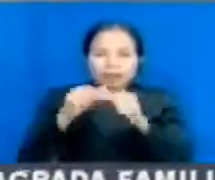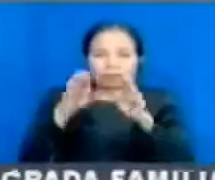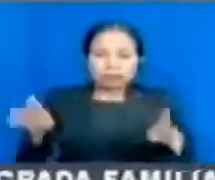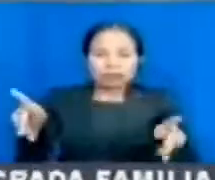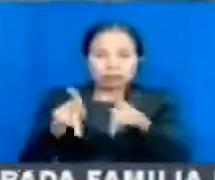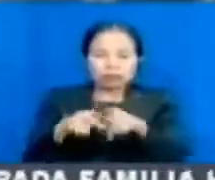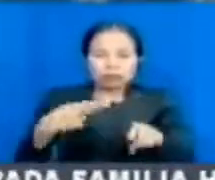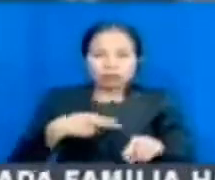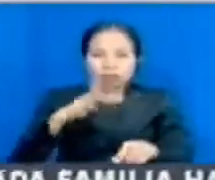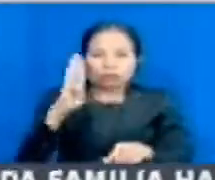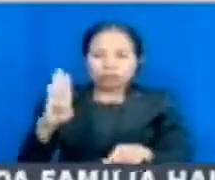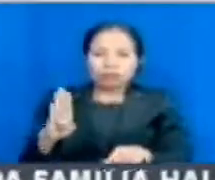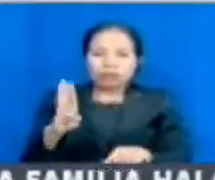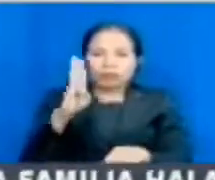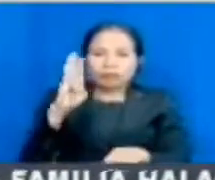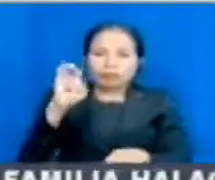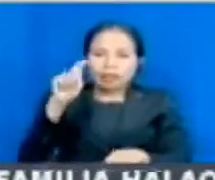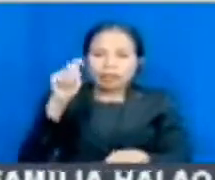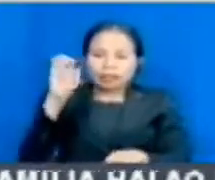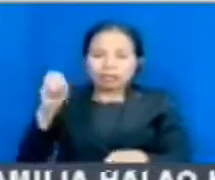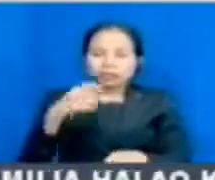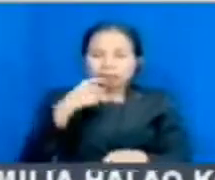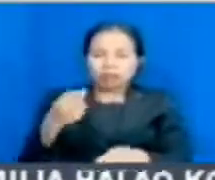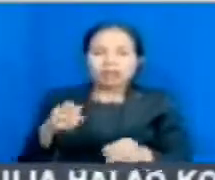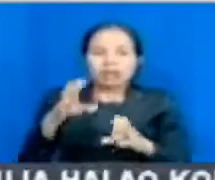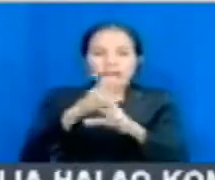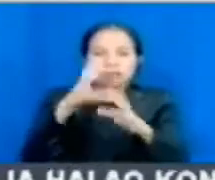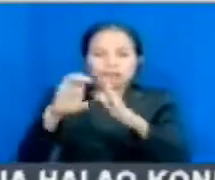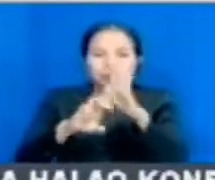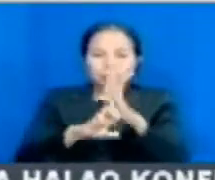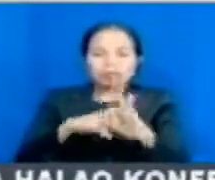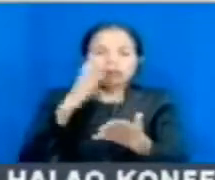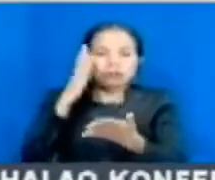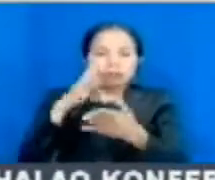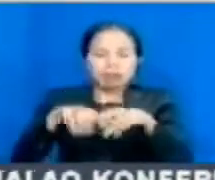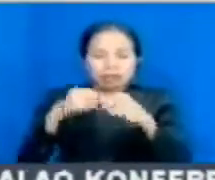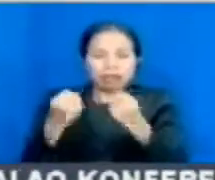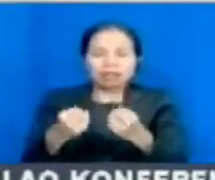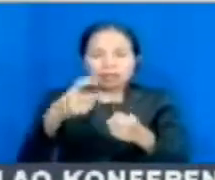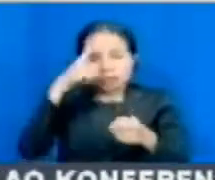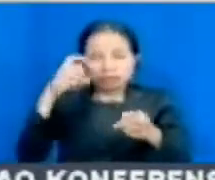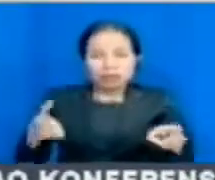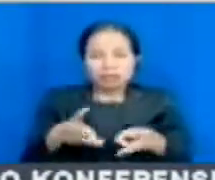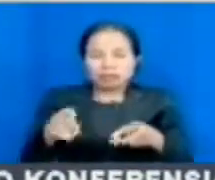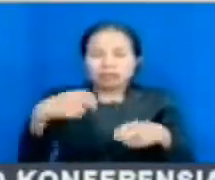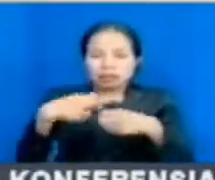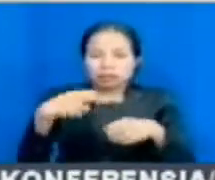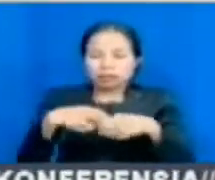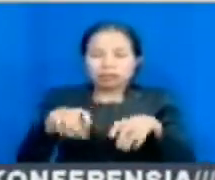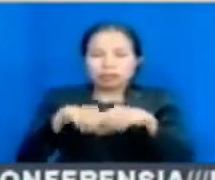Administrador pos tu hatu buliku bentu albes hateten, kareta stadu nebe avaria, tambah kondisi estrada ladiak,